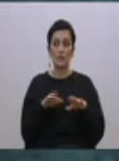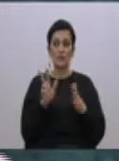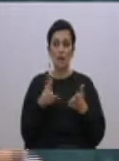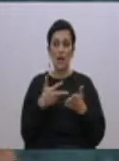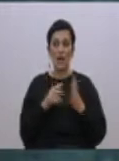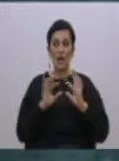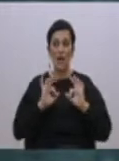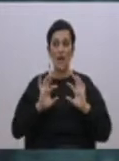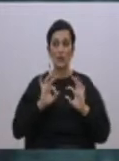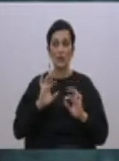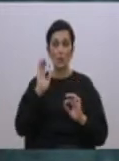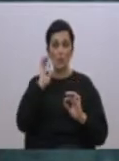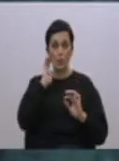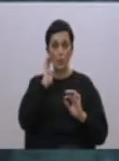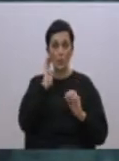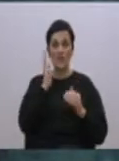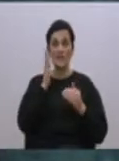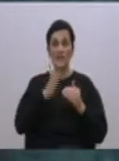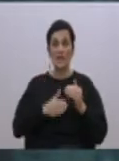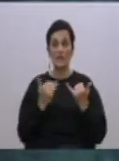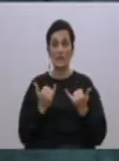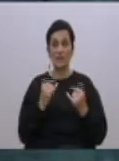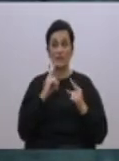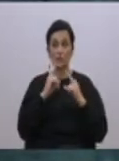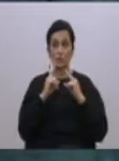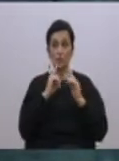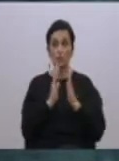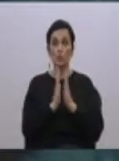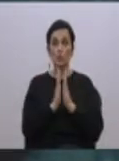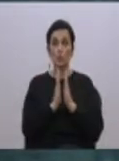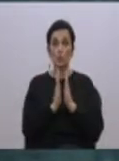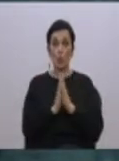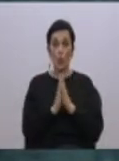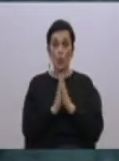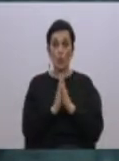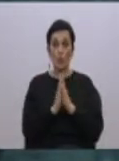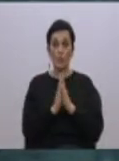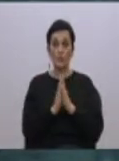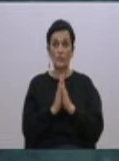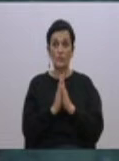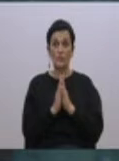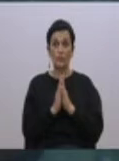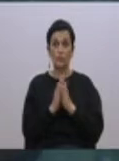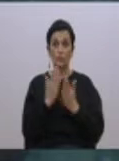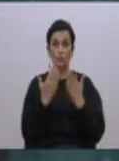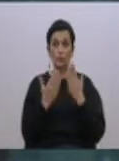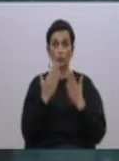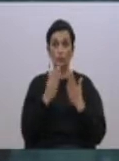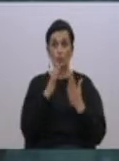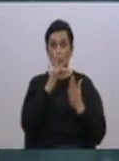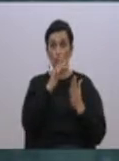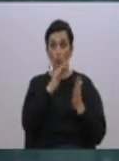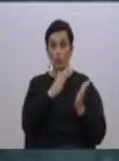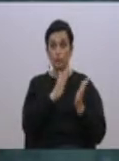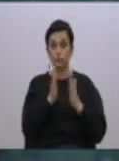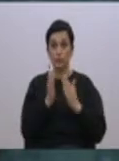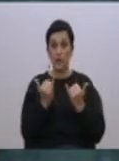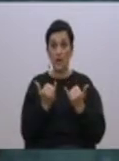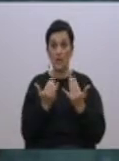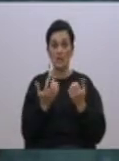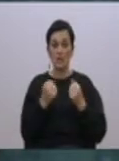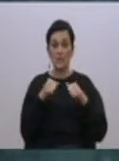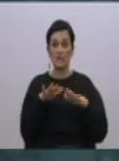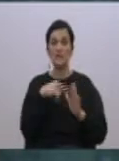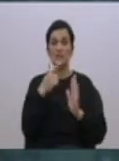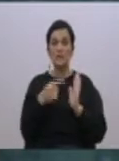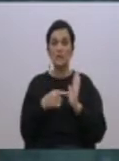angajat, măsăs mai de dau, dau asupra tămii dreunde. Sutomas, cum parem, tu când ai uitat bătrâu, eclau mi-a fost gata, tu te le bară, să